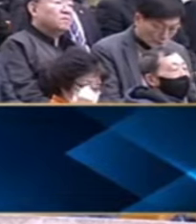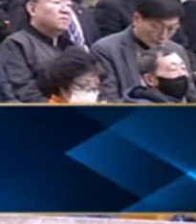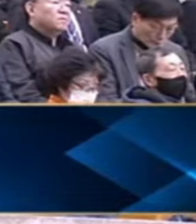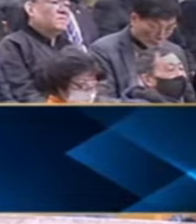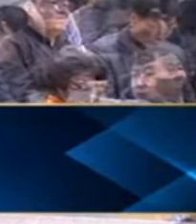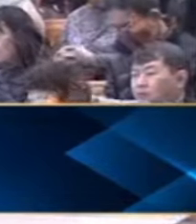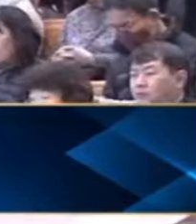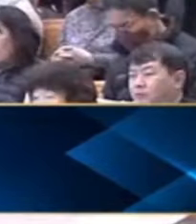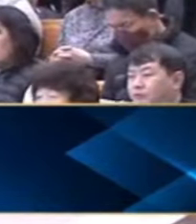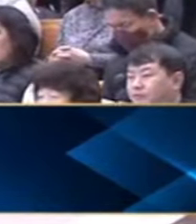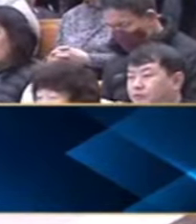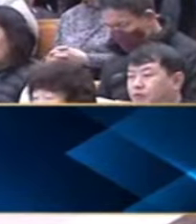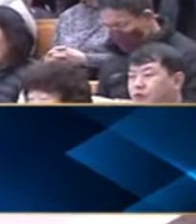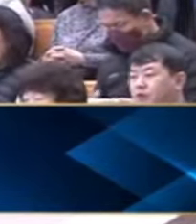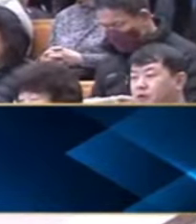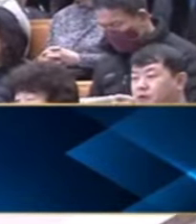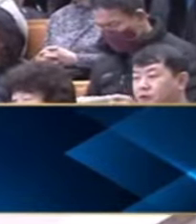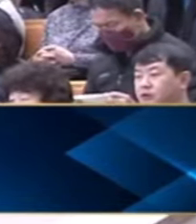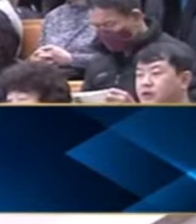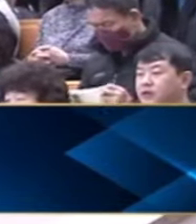우리보다 먼저 가시는 하나님.